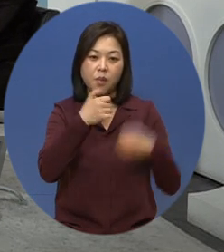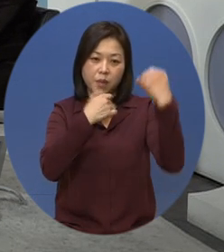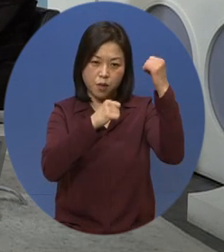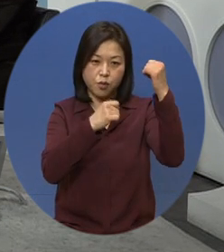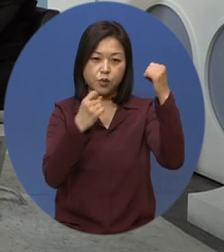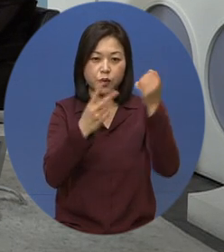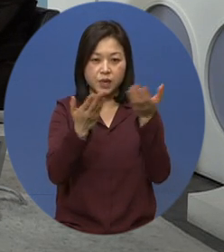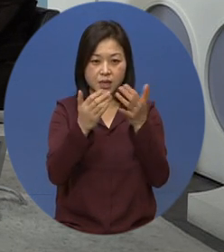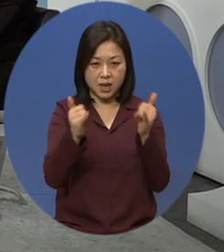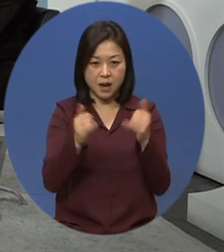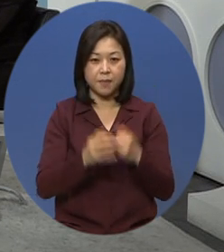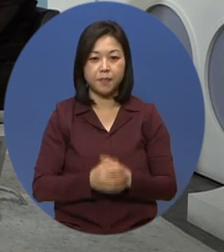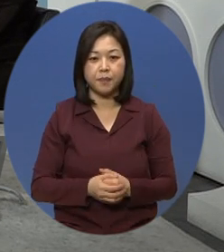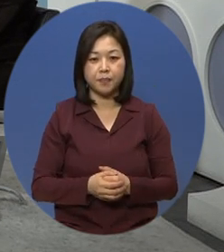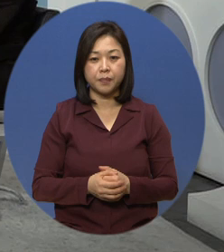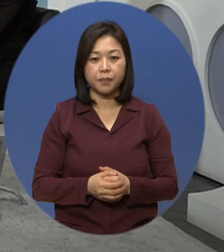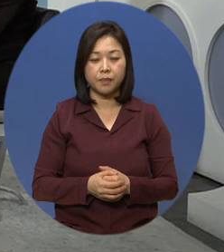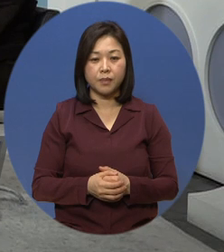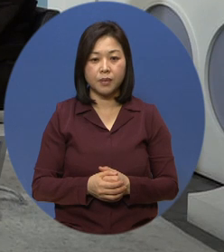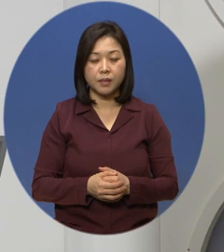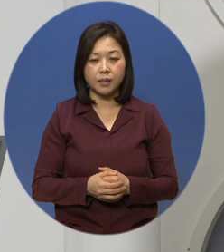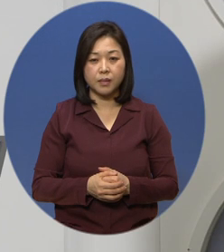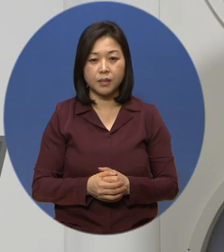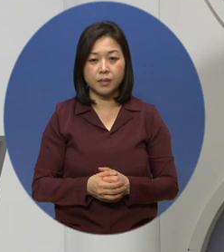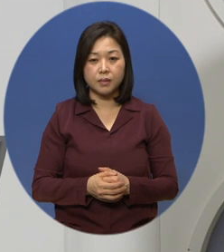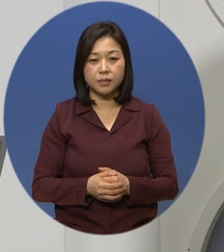스텝 에 그리고 어